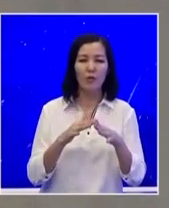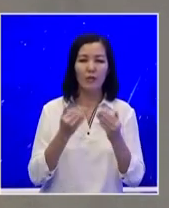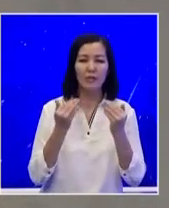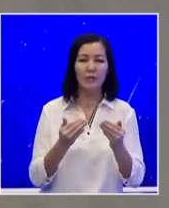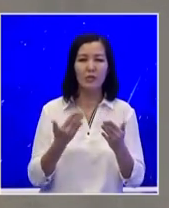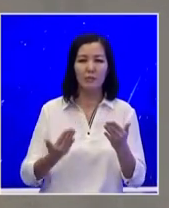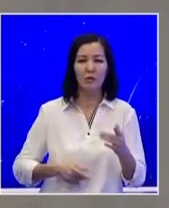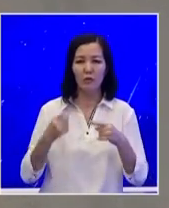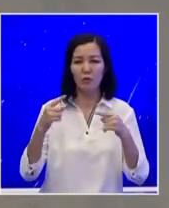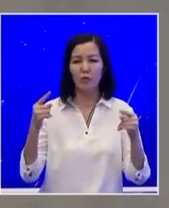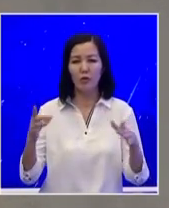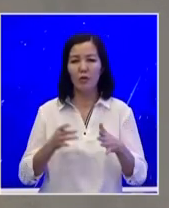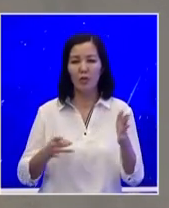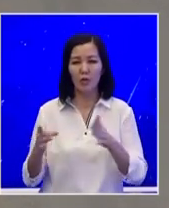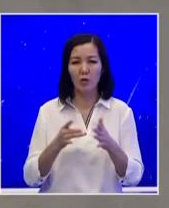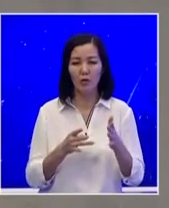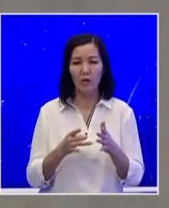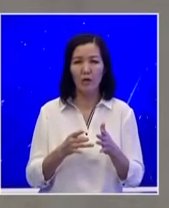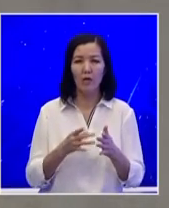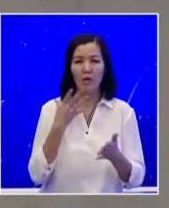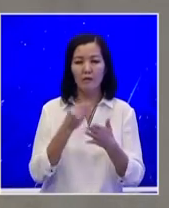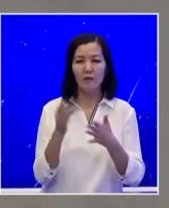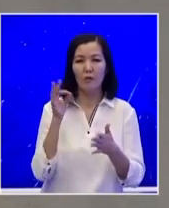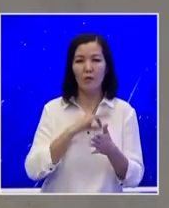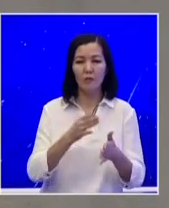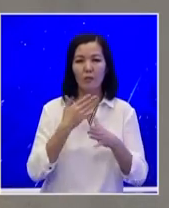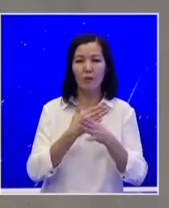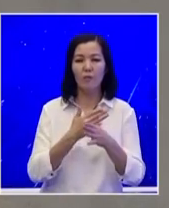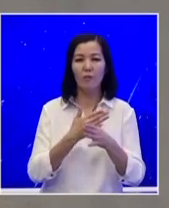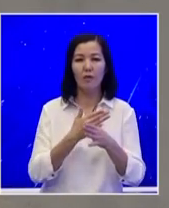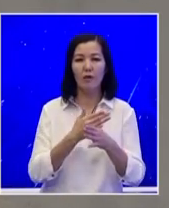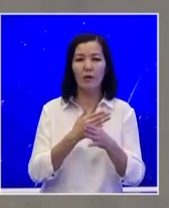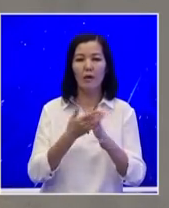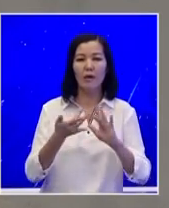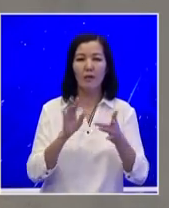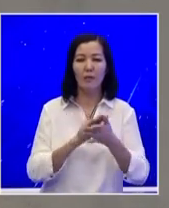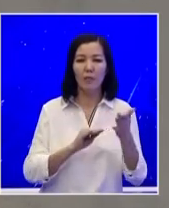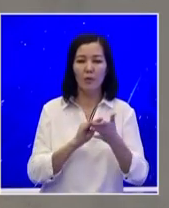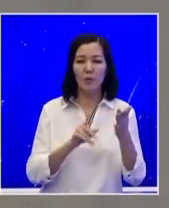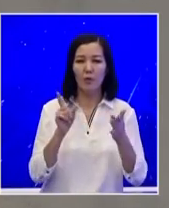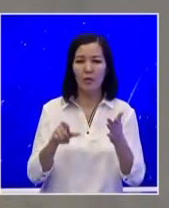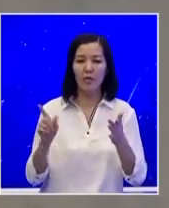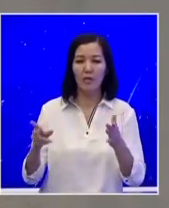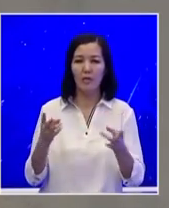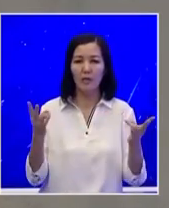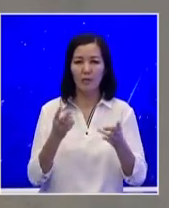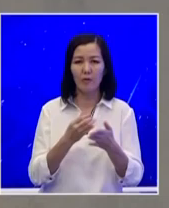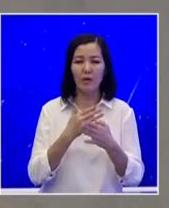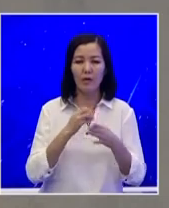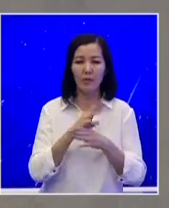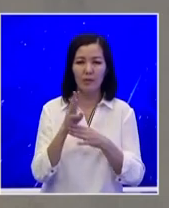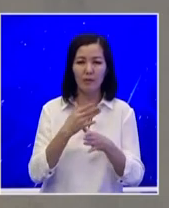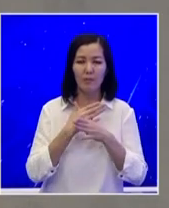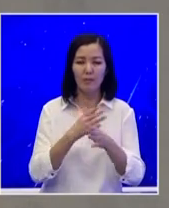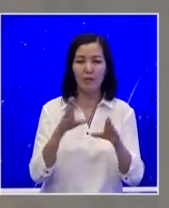сейчас проживают в других регионах. Также свою лепту внесли некоторые блогеры. Мы рады, что успели обеспечить нуждающихся продуктами